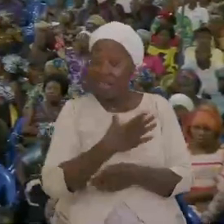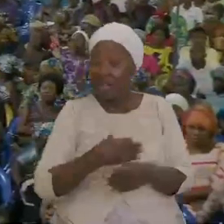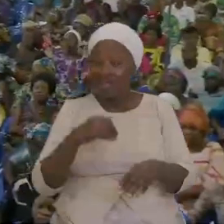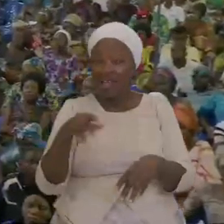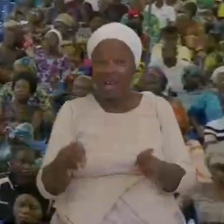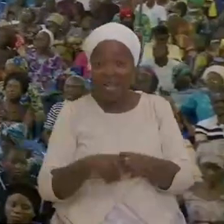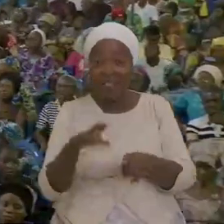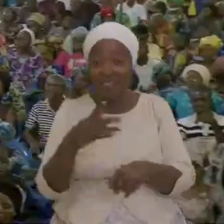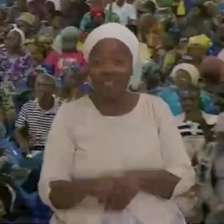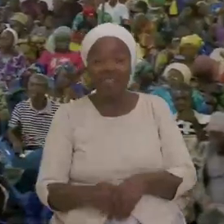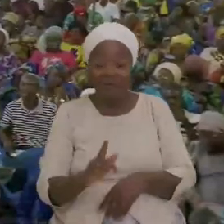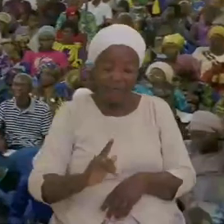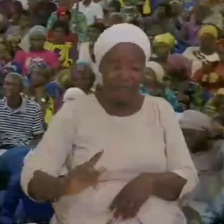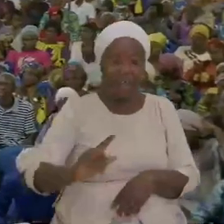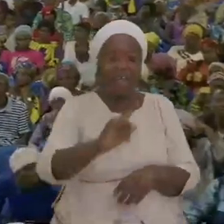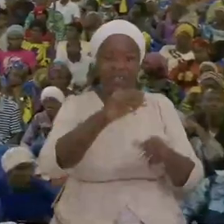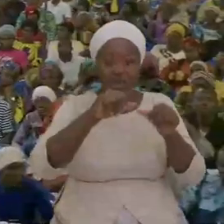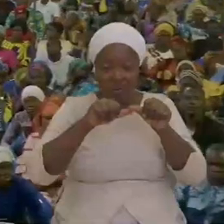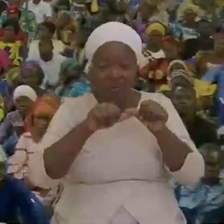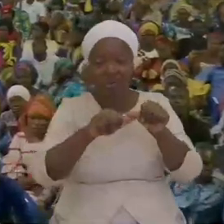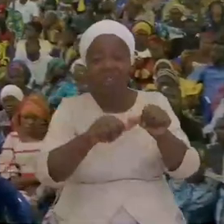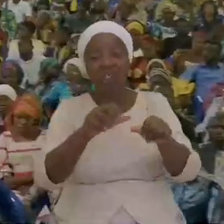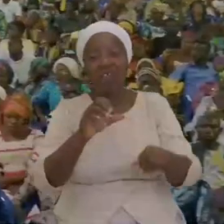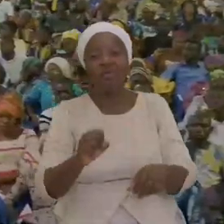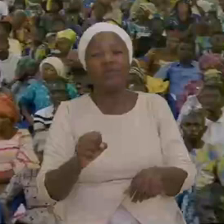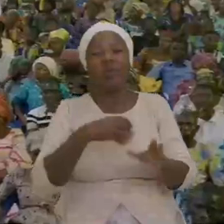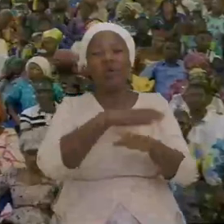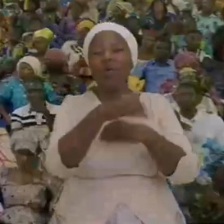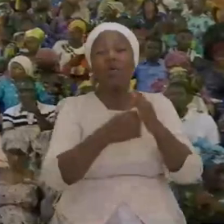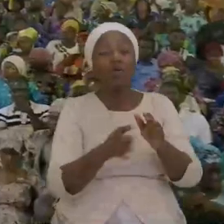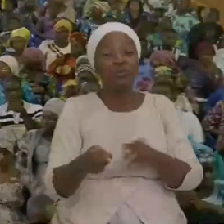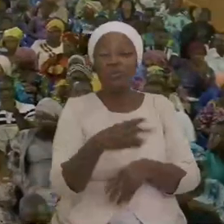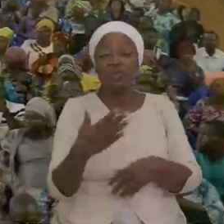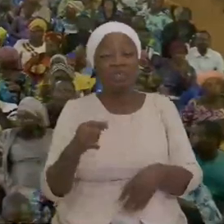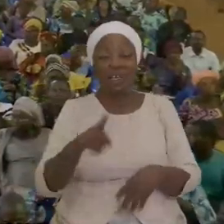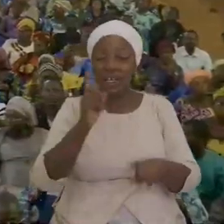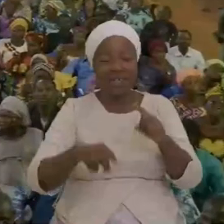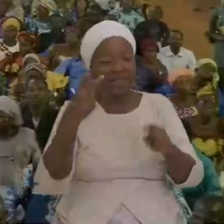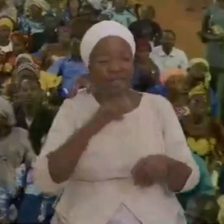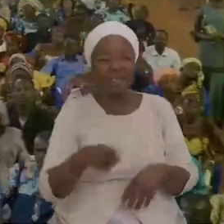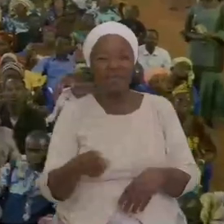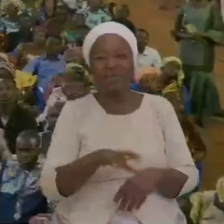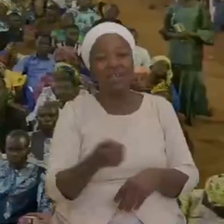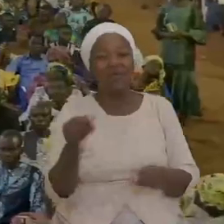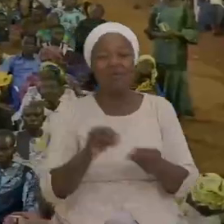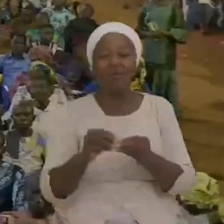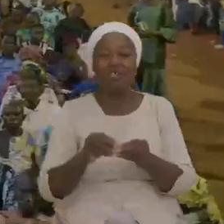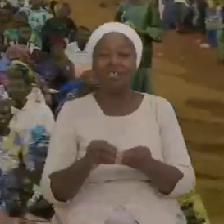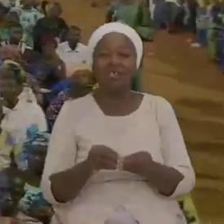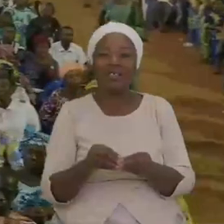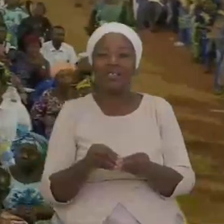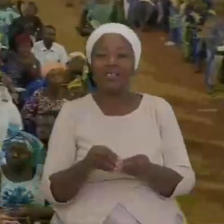Et comme l'avion continue, toutes ces choses, vous ne les voyez plus.